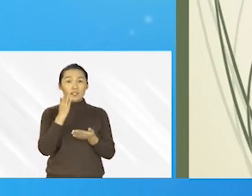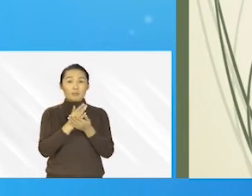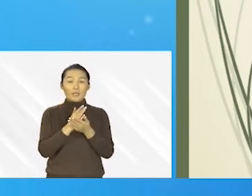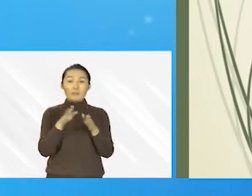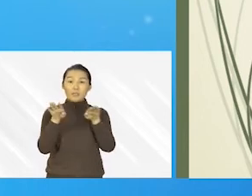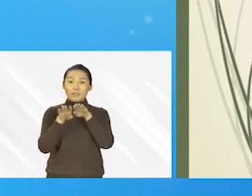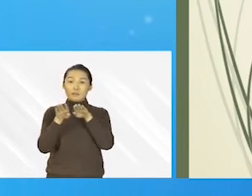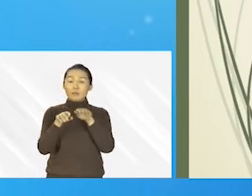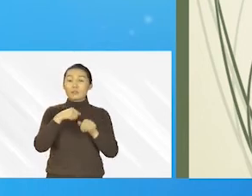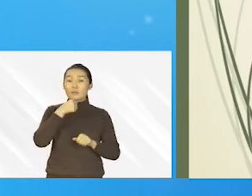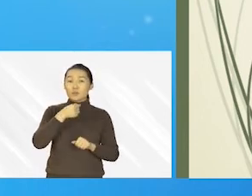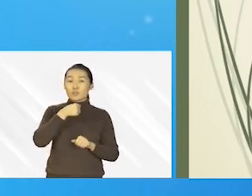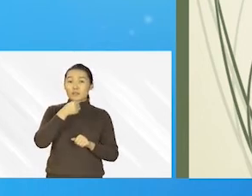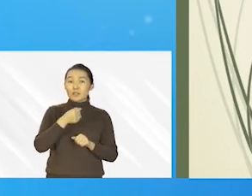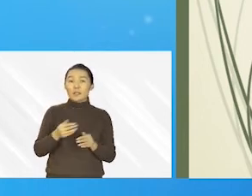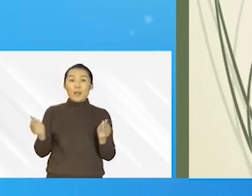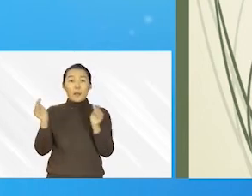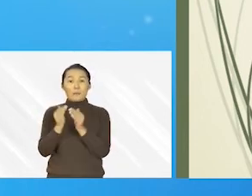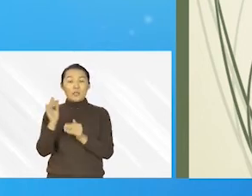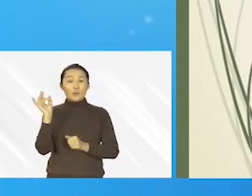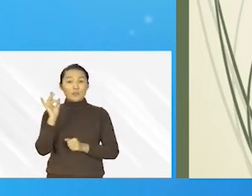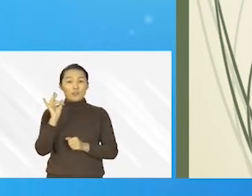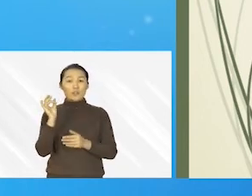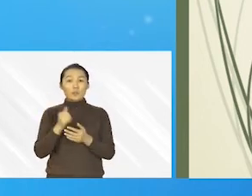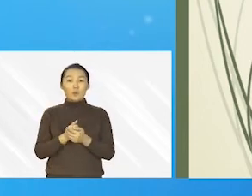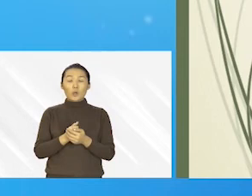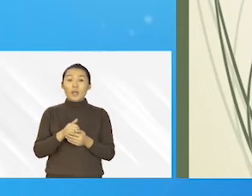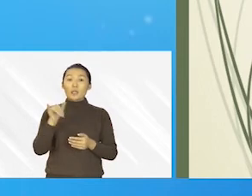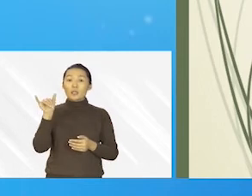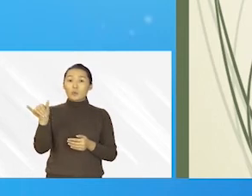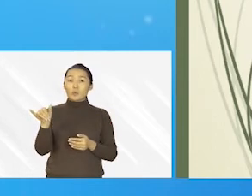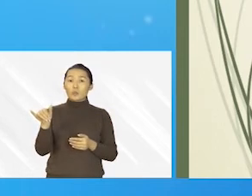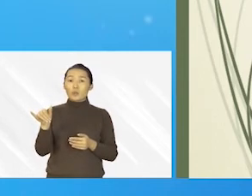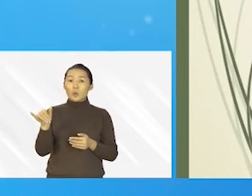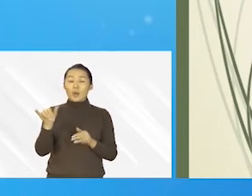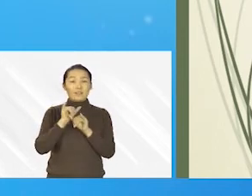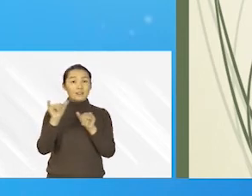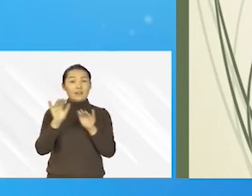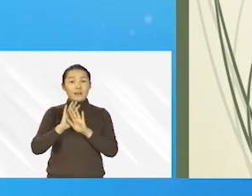со взрослой стадией меньшую величину, и у нее недоразвиты крылья.